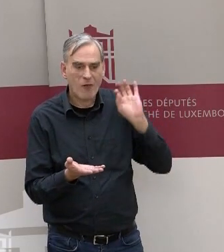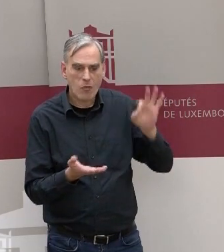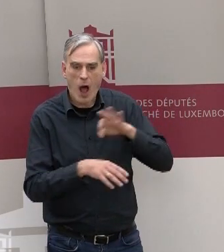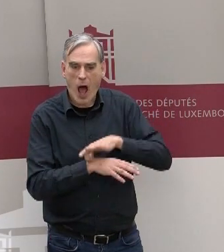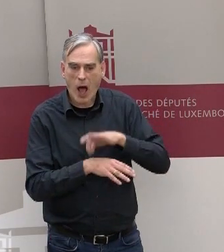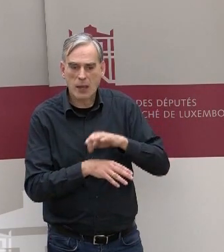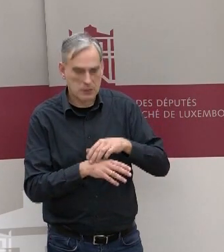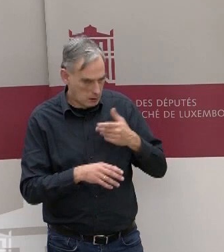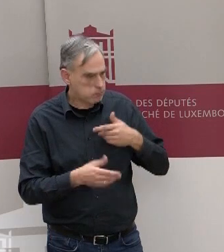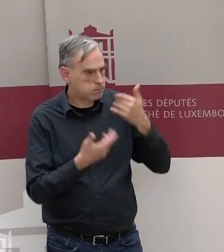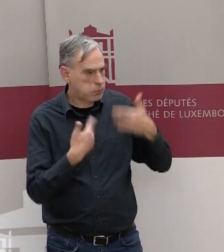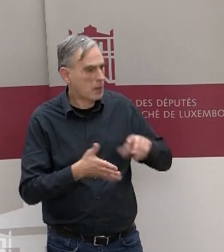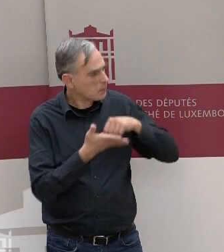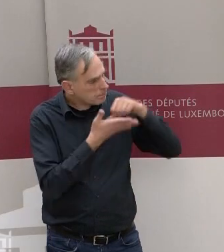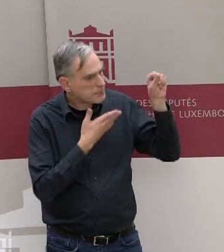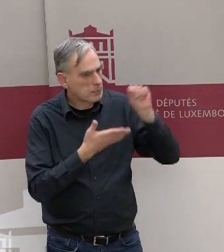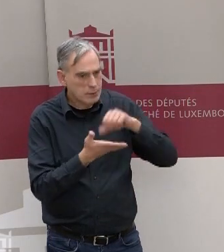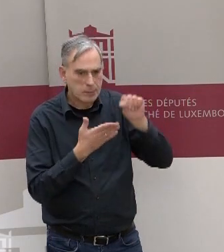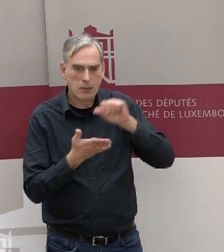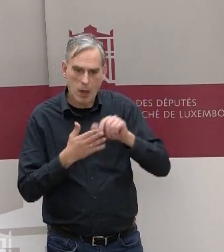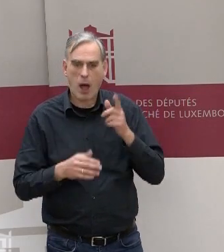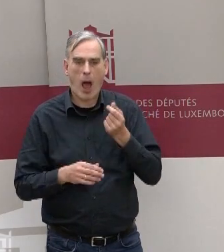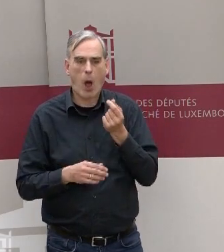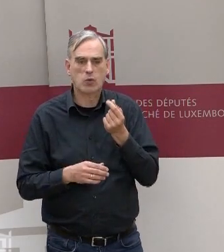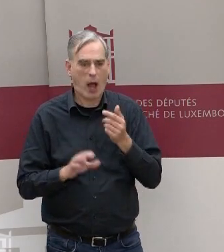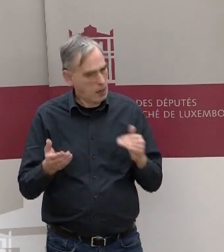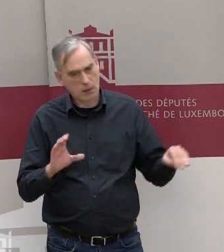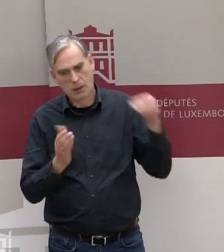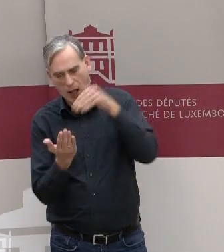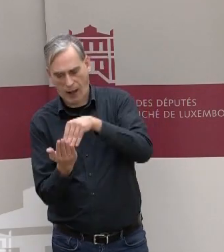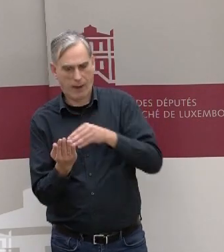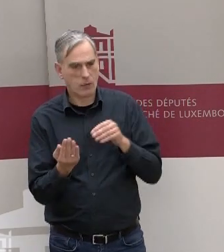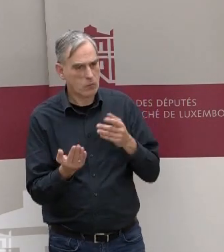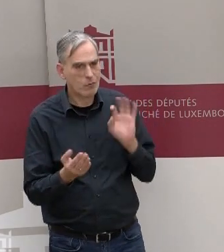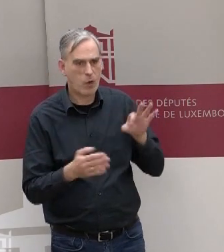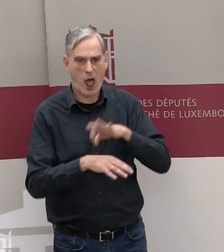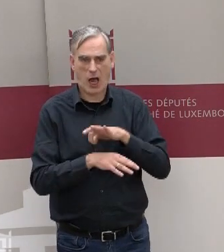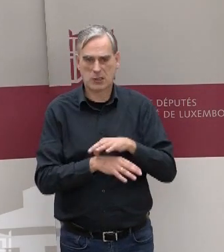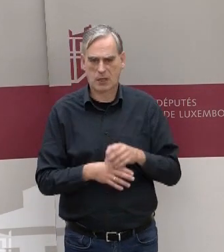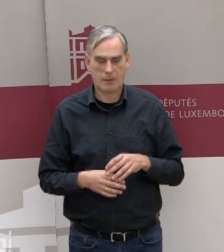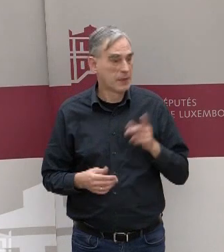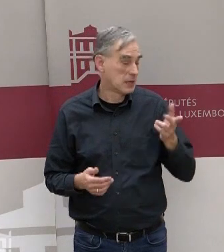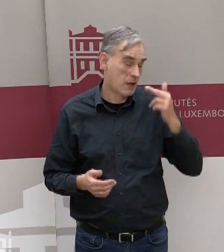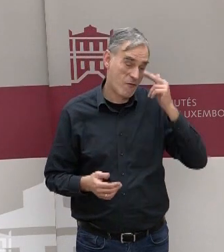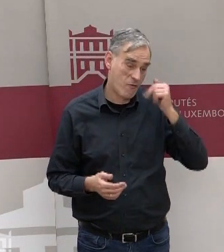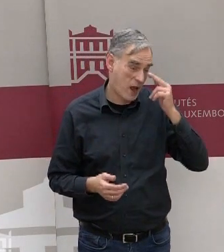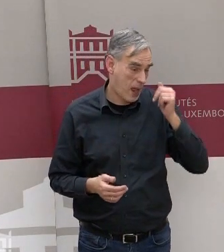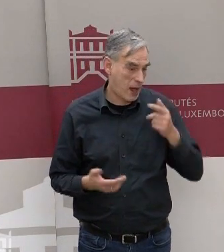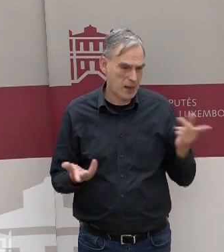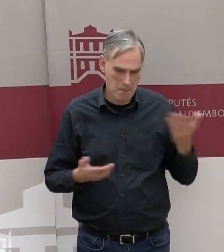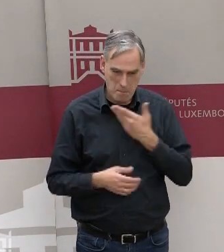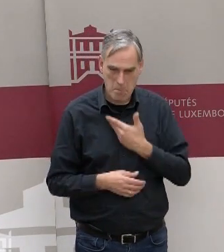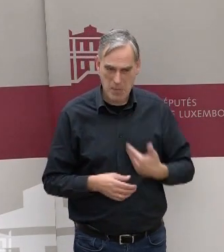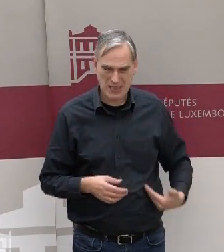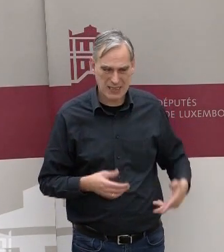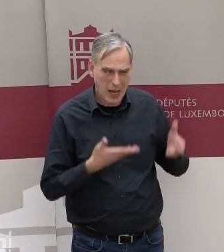mit durchmogeln. Das ist ein Fehler, den ein Minister nicht mit dir geschehen oder auf Herr Superdrecks kriegt.